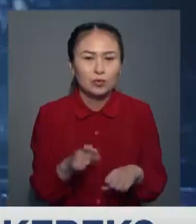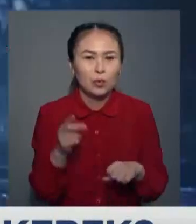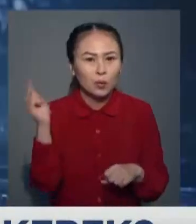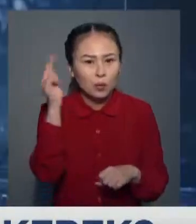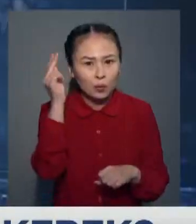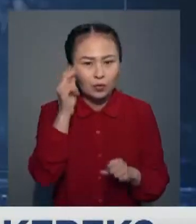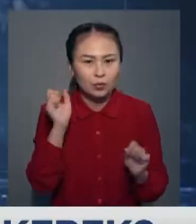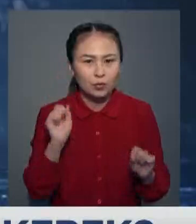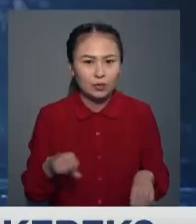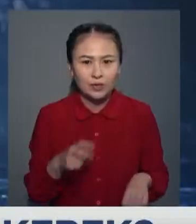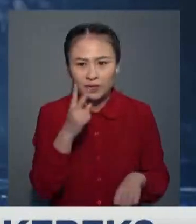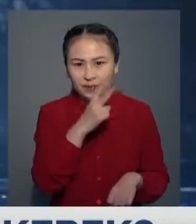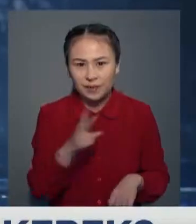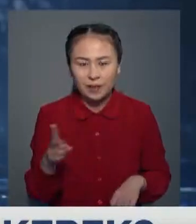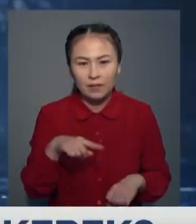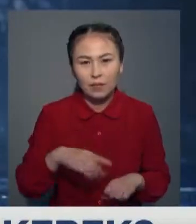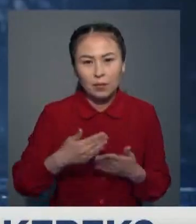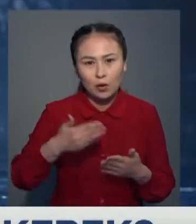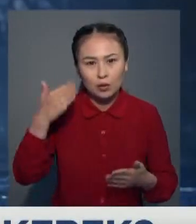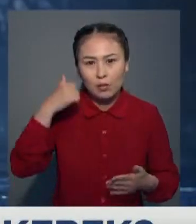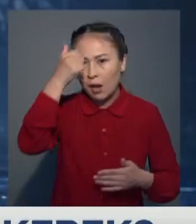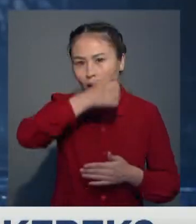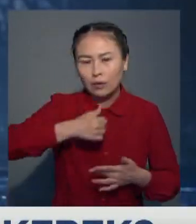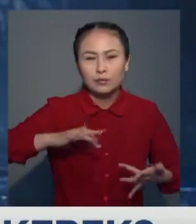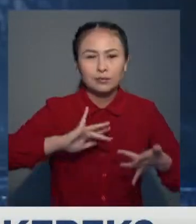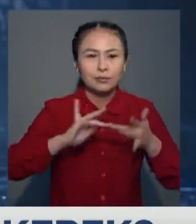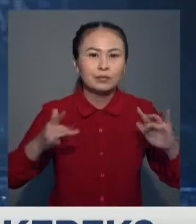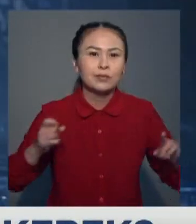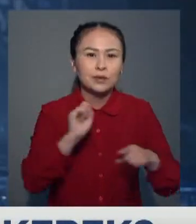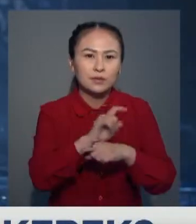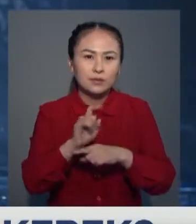жатқанын анық аңғаруға болады. Былтыр Қазақстанда электрондық сауданың үлесі